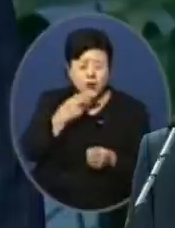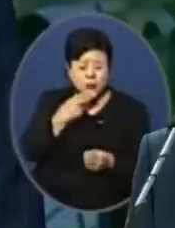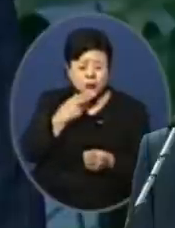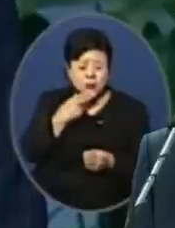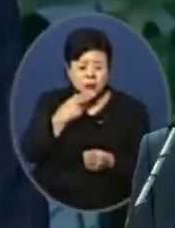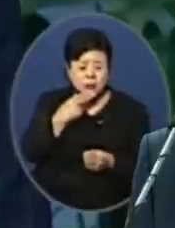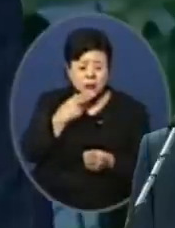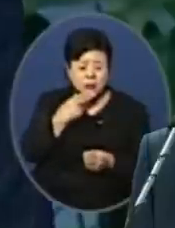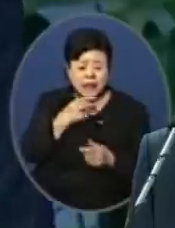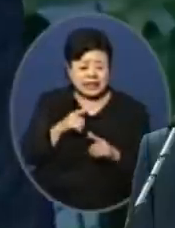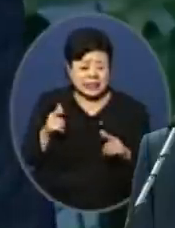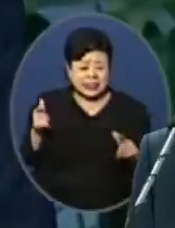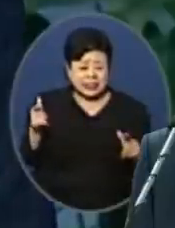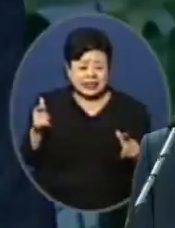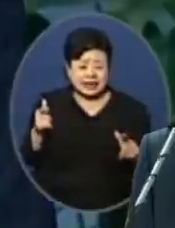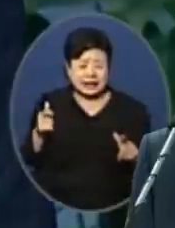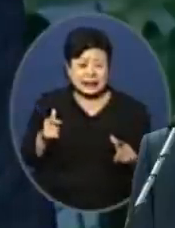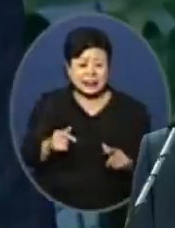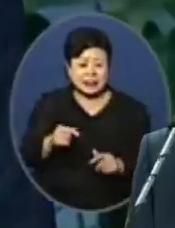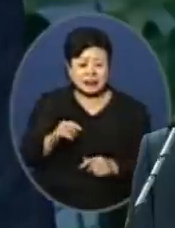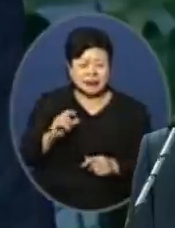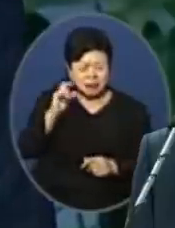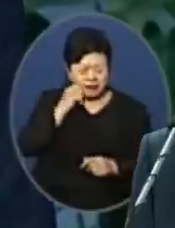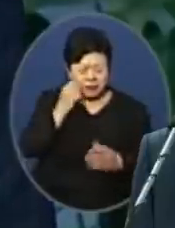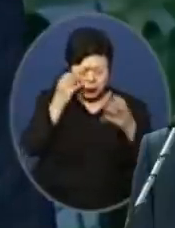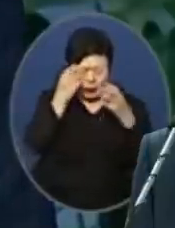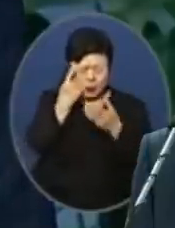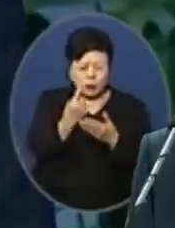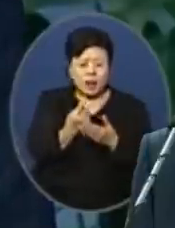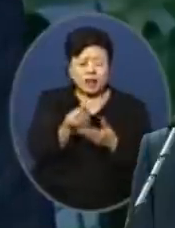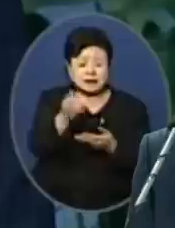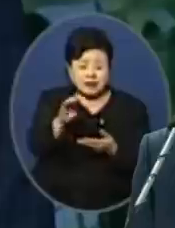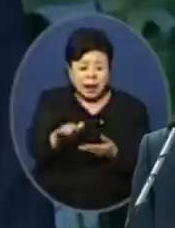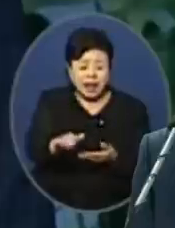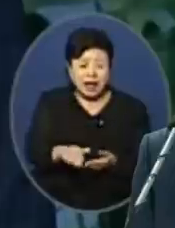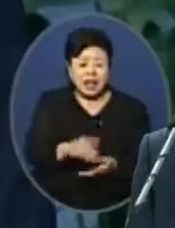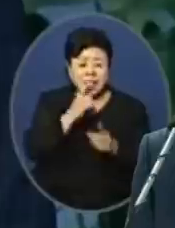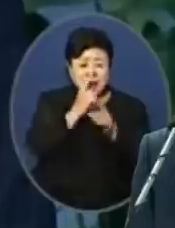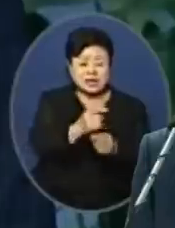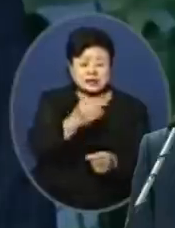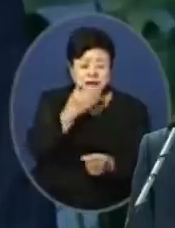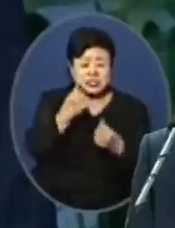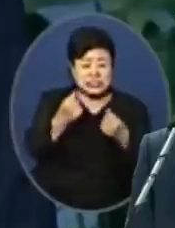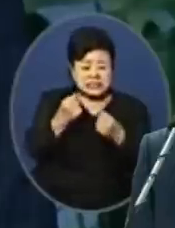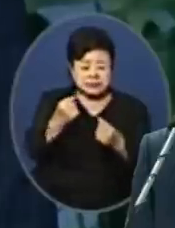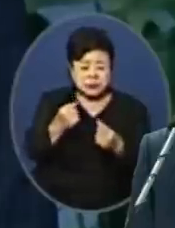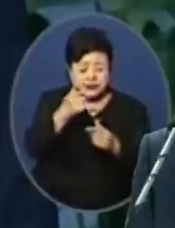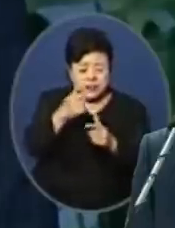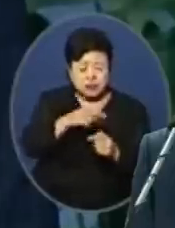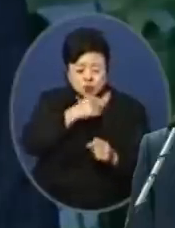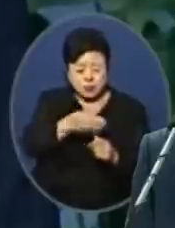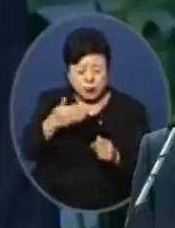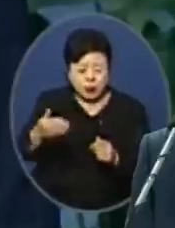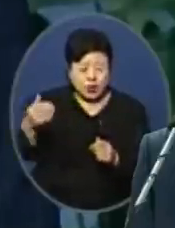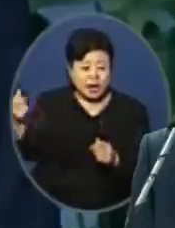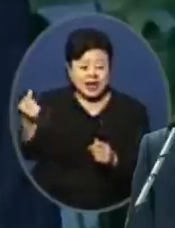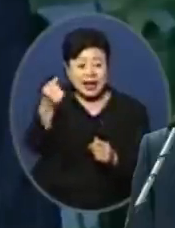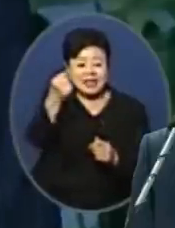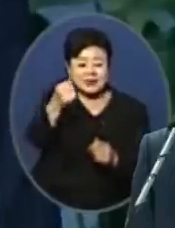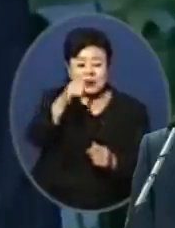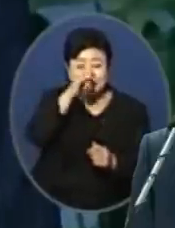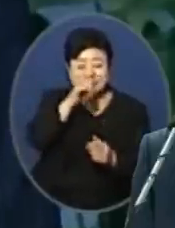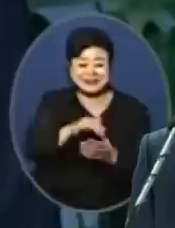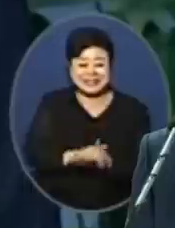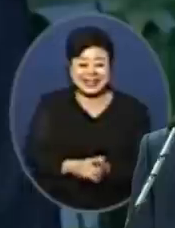것은 없습니다. 시련과 고난이 다가오되 여러분은 이길 수 있는 힘을 예수님의 보혈로서 갖고